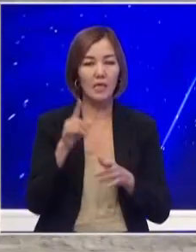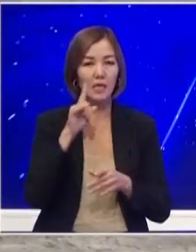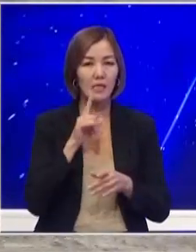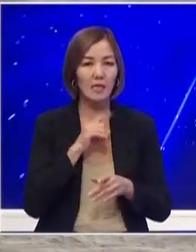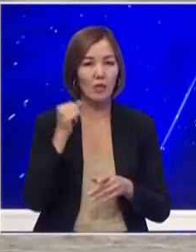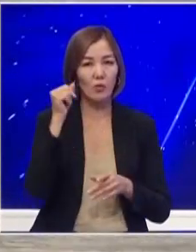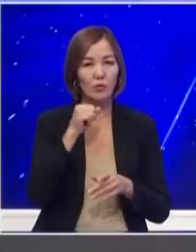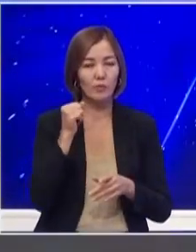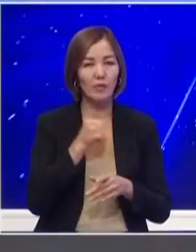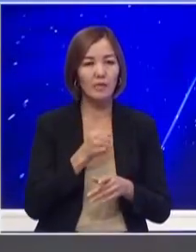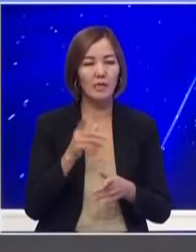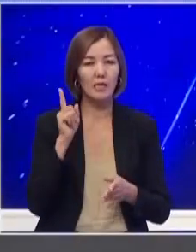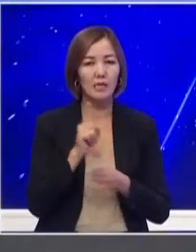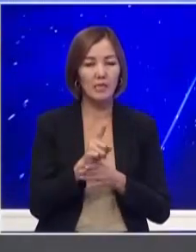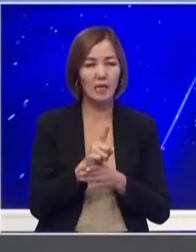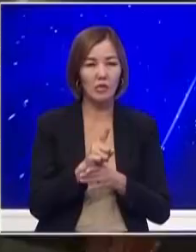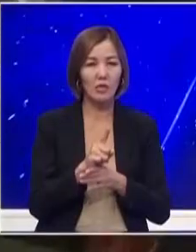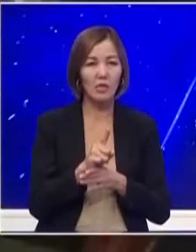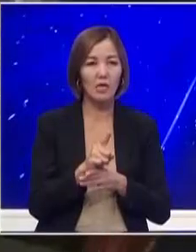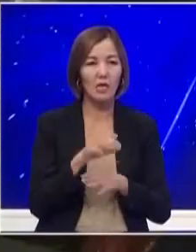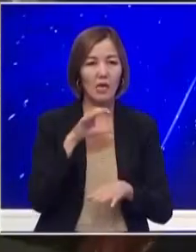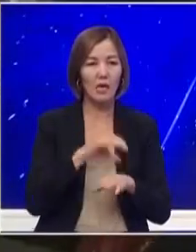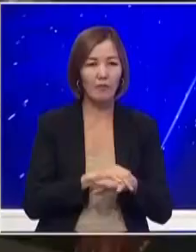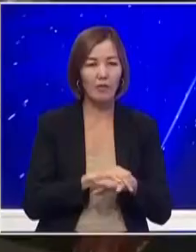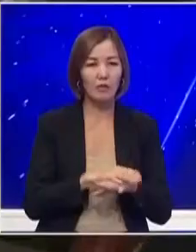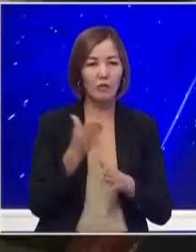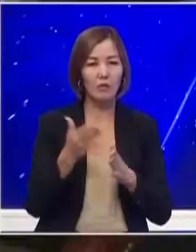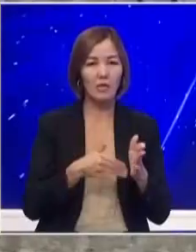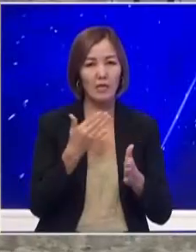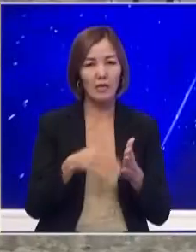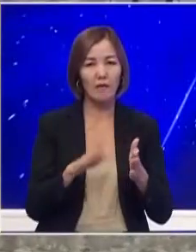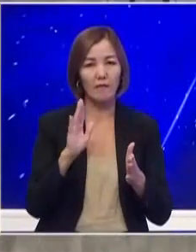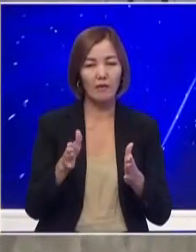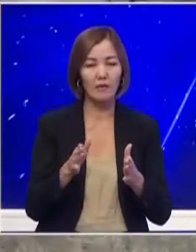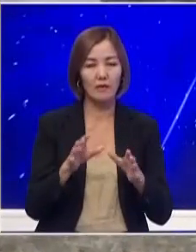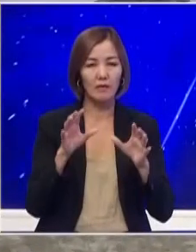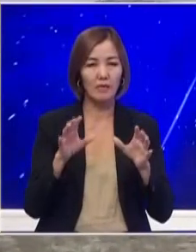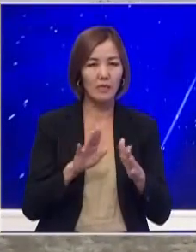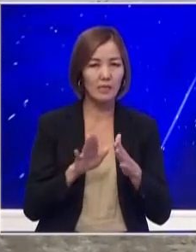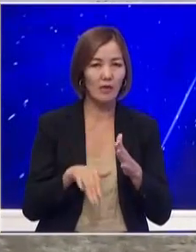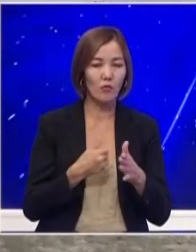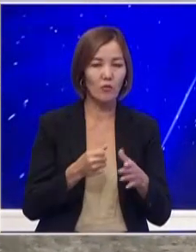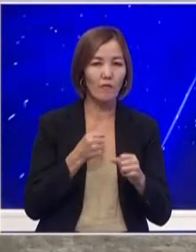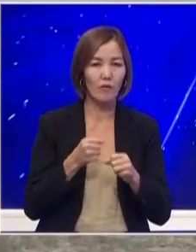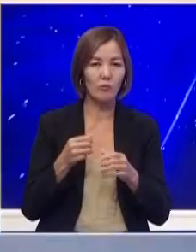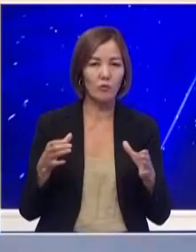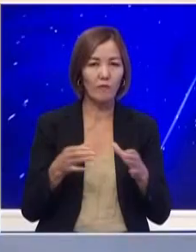и Узбекистана поставлена задача обнаружить, локализовать и ликвидировать незаконные вооруженные